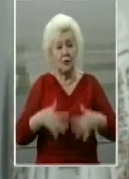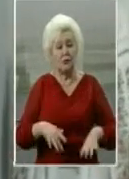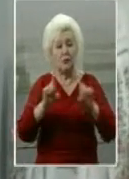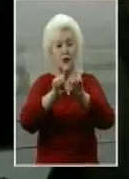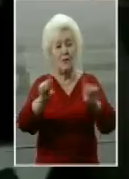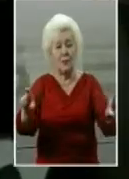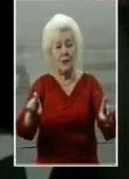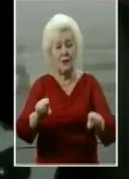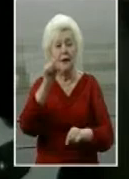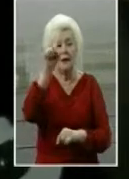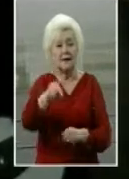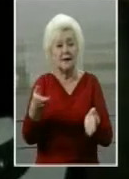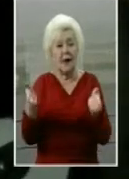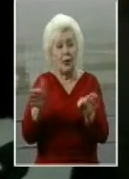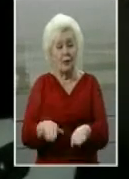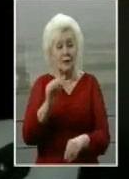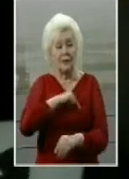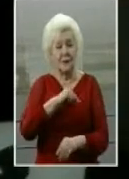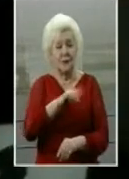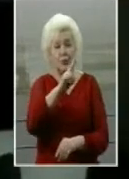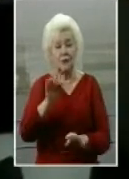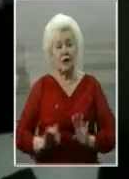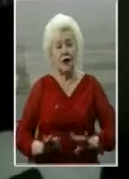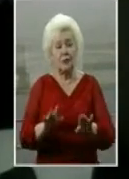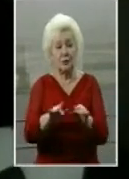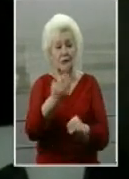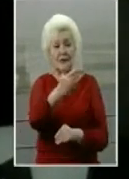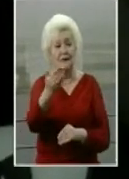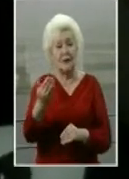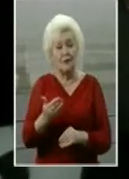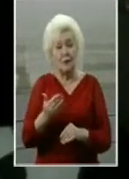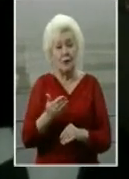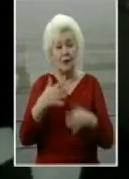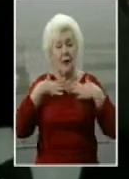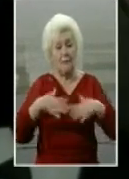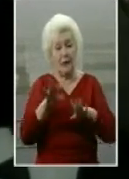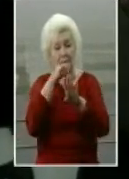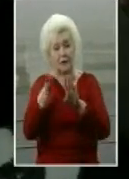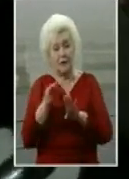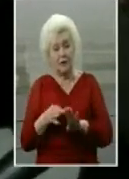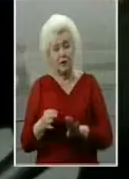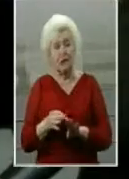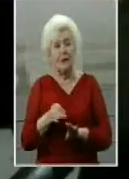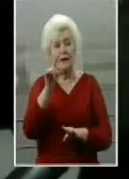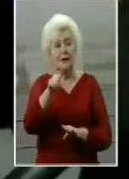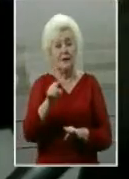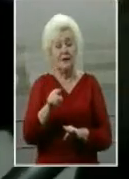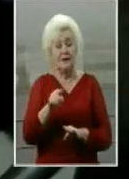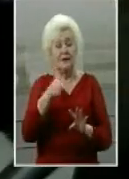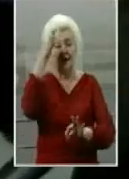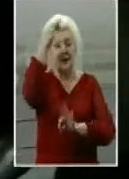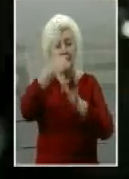музеях. Це остання робота, яка в процесі ще, вона перед я вишила, це, я казала, це